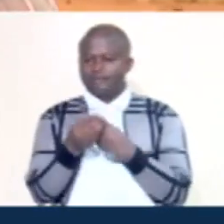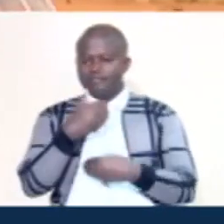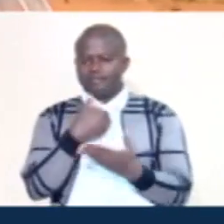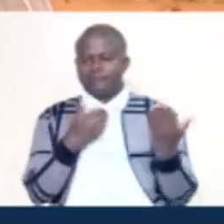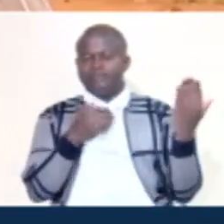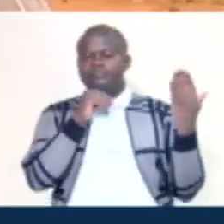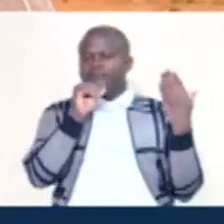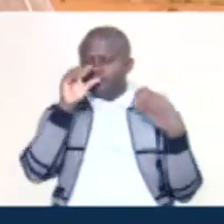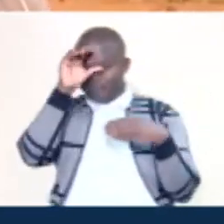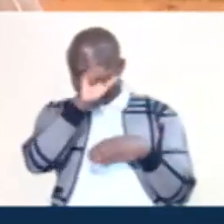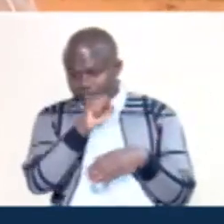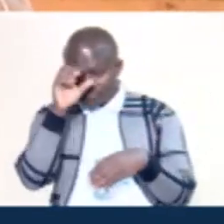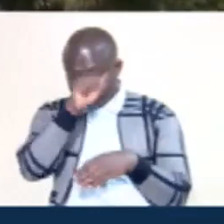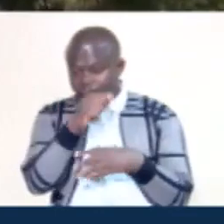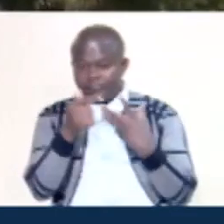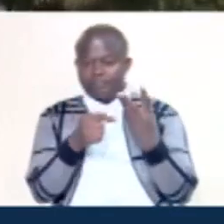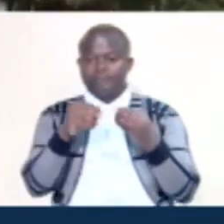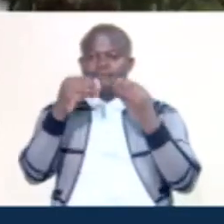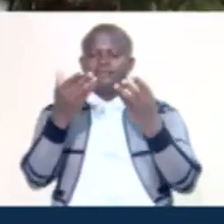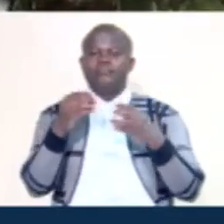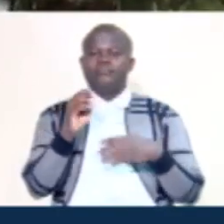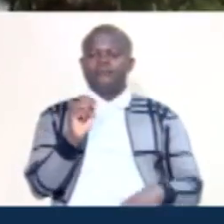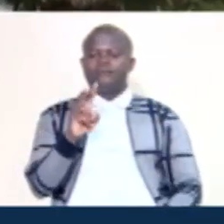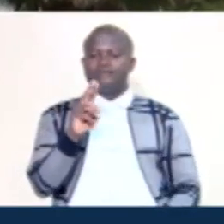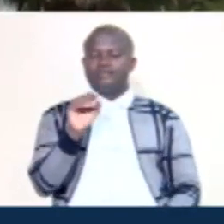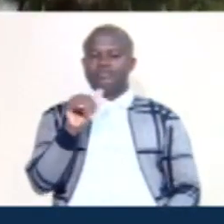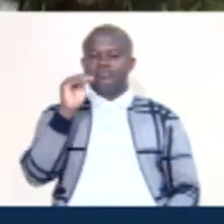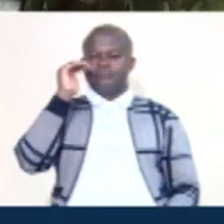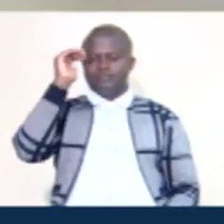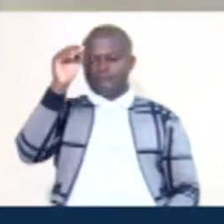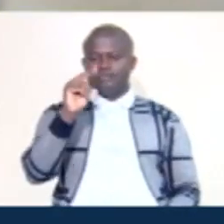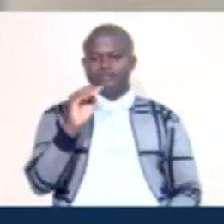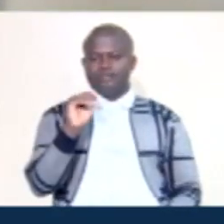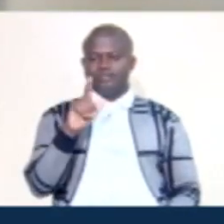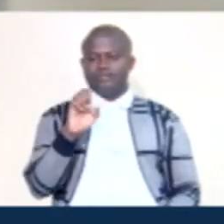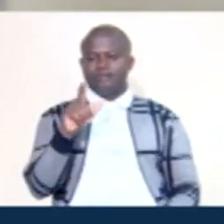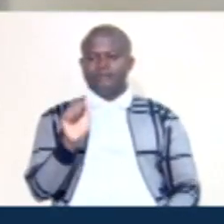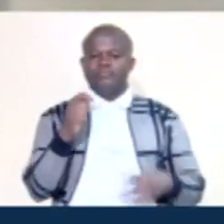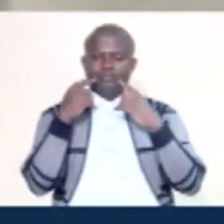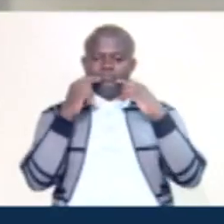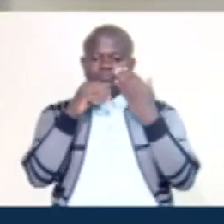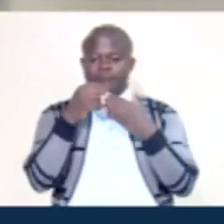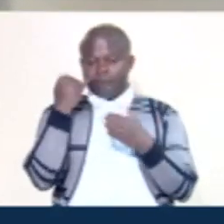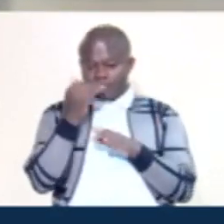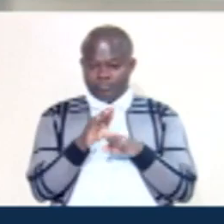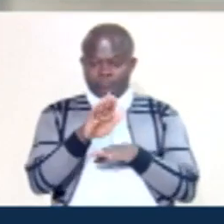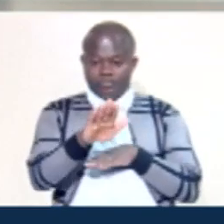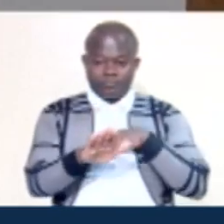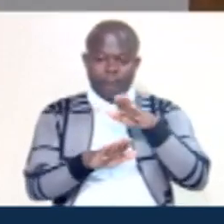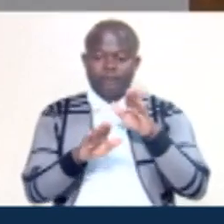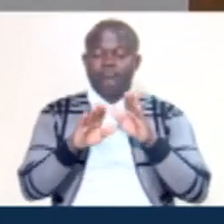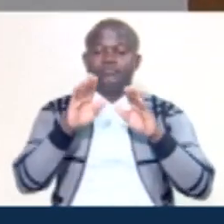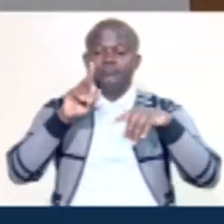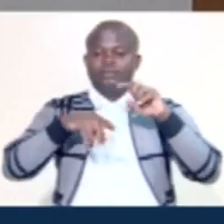ntabwo narayaguze yabuze cyantanga umuvunyi mukuru ni Rere Madeleine avuga ko nubwo hari intambwe imaze guterwa muri politiki